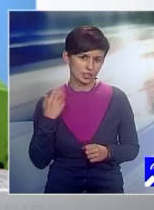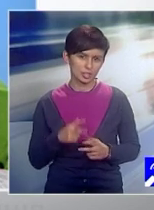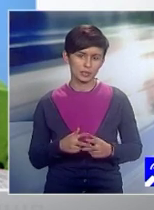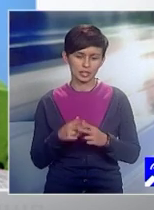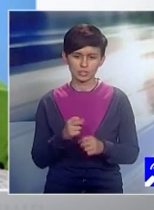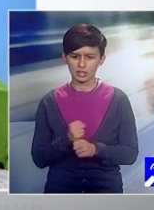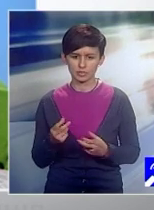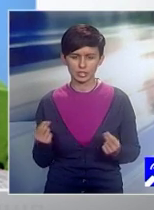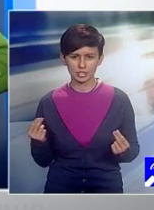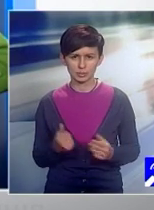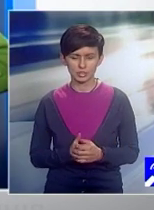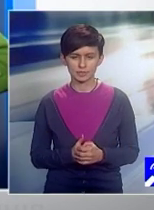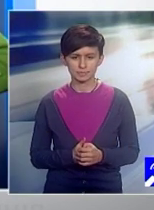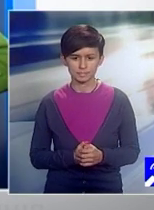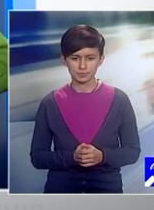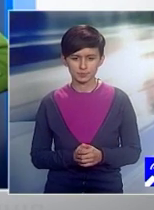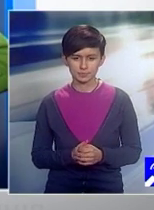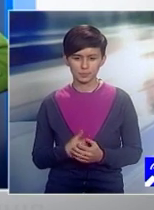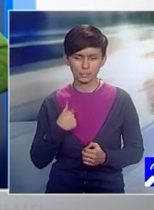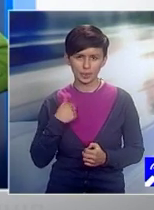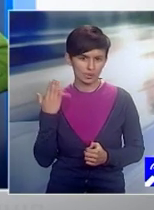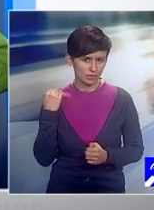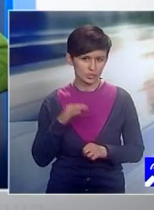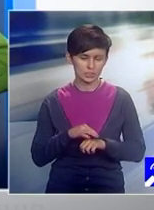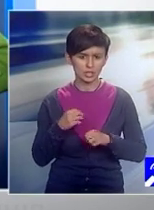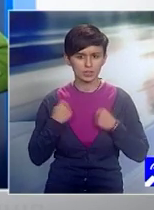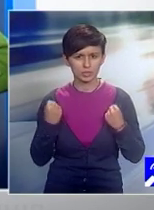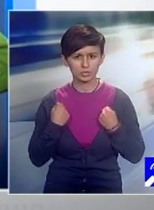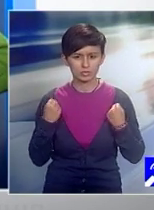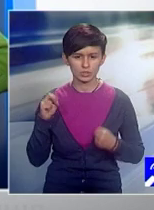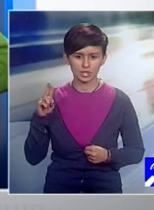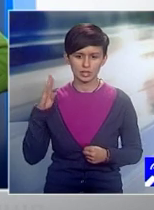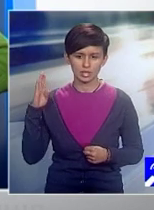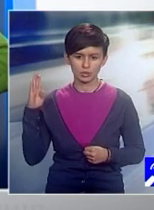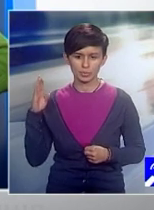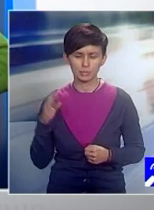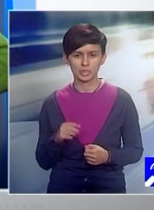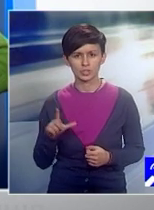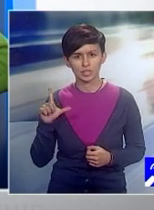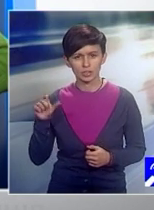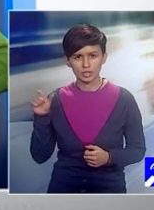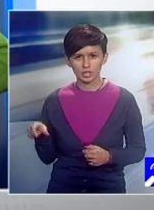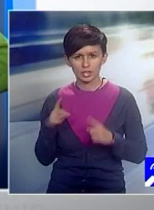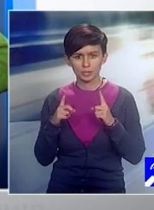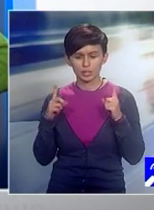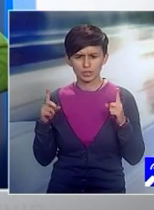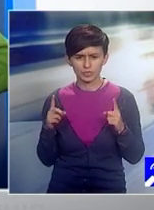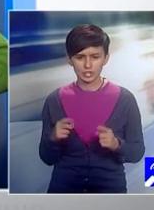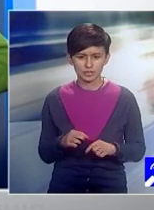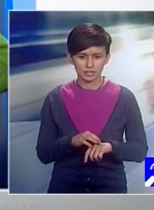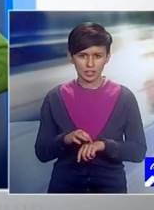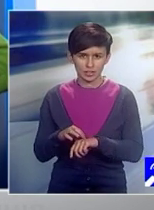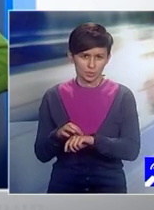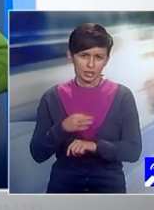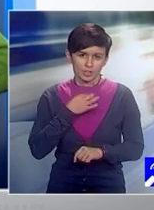fost într-un doctorat de cotutelă la UBB și la University of Kent. Și cei doi profesori îndrumători mi-au